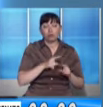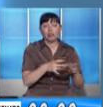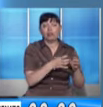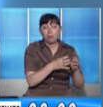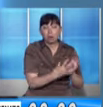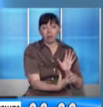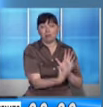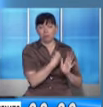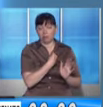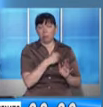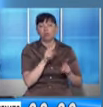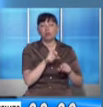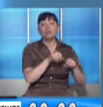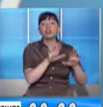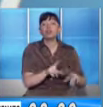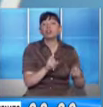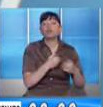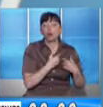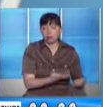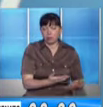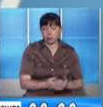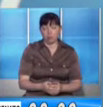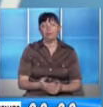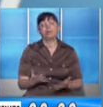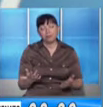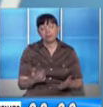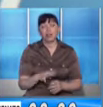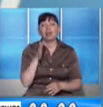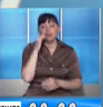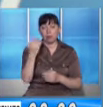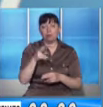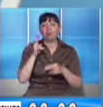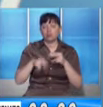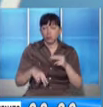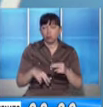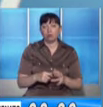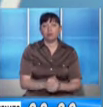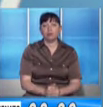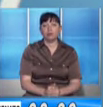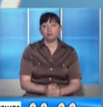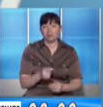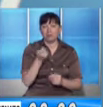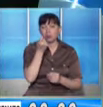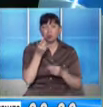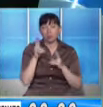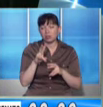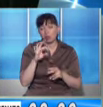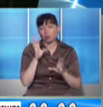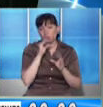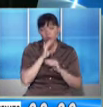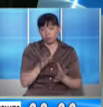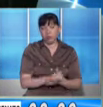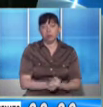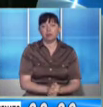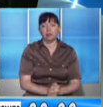la un moment dat, să iau decizii. Da. Vă mulțumesc foarte mult. Timpul dumneavoastră aproape a expirat. Mai aveți că... Vă rog foarte